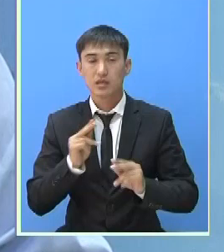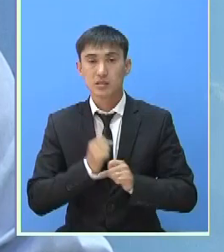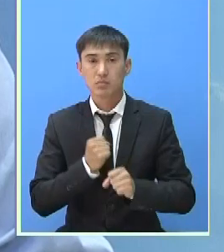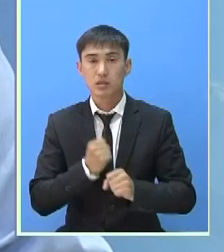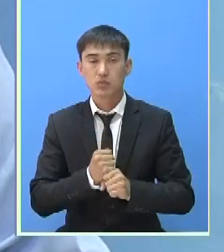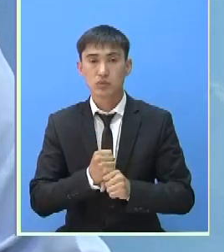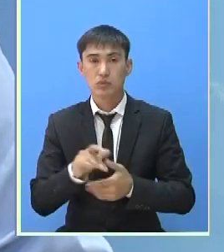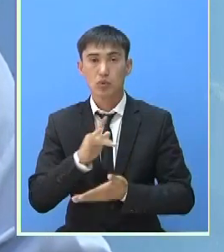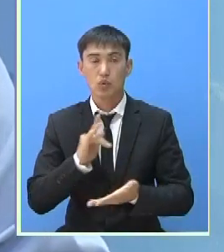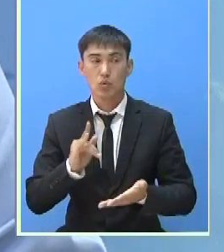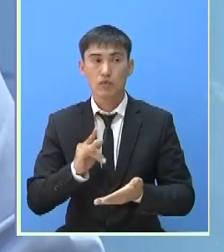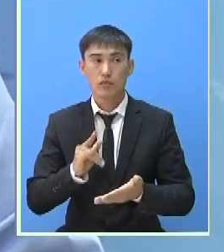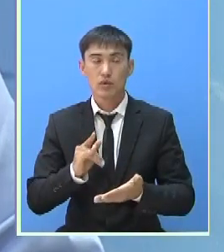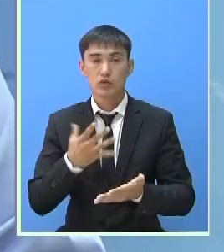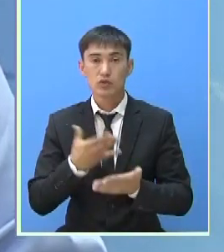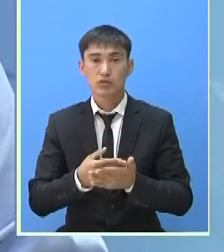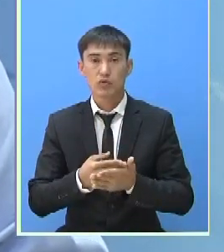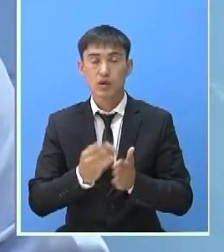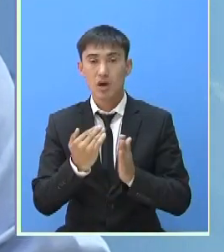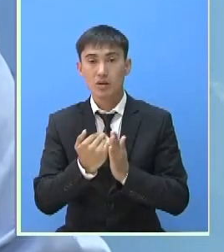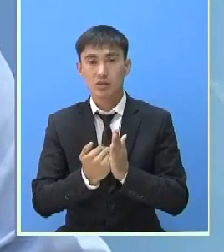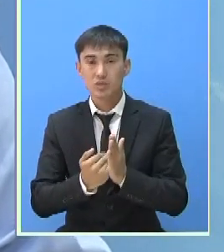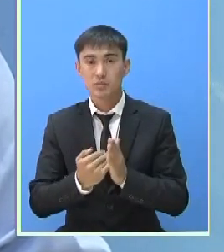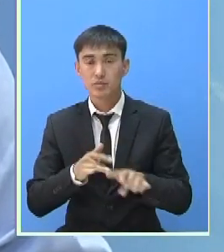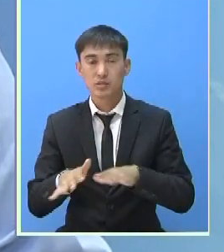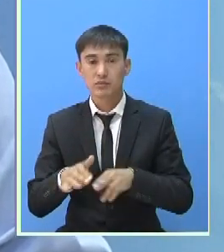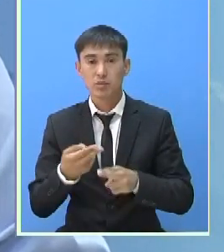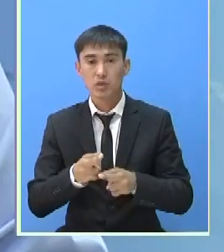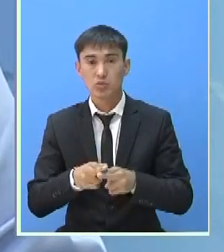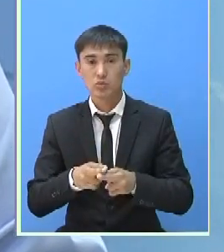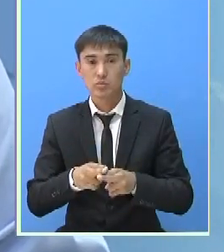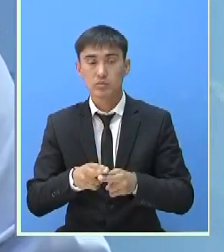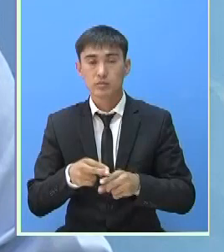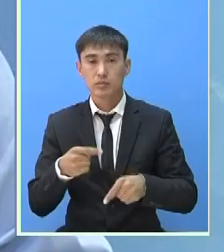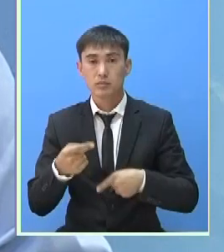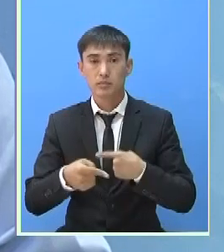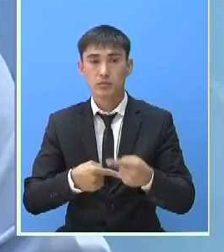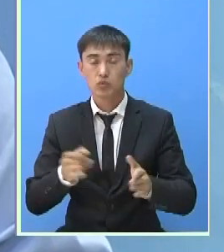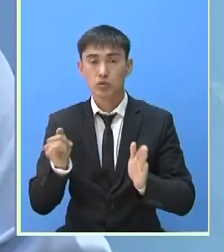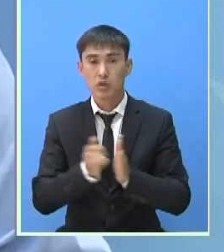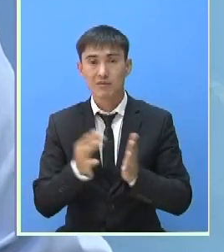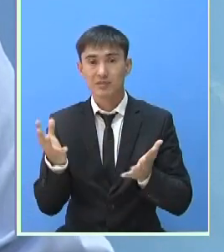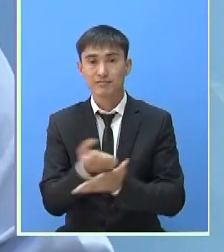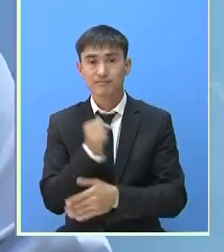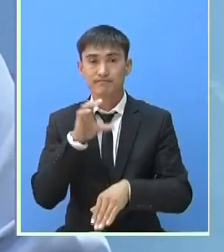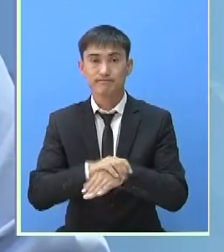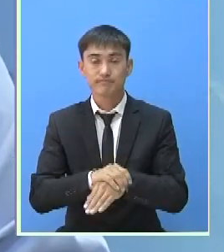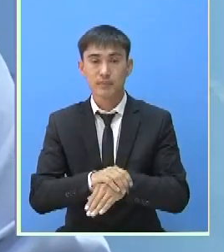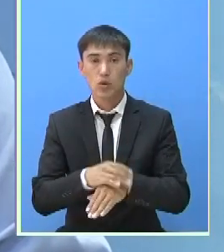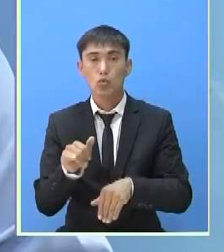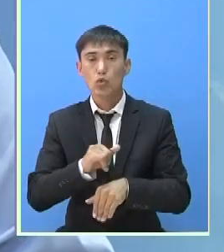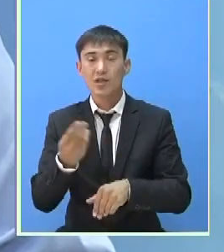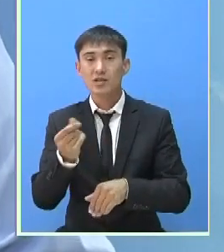разрабатывают выработка, есть свой алгоритм действий, по которым по горячим следам приходится устанавливать, куда денежные средства